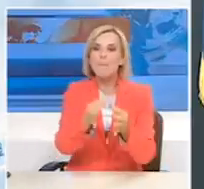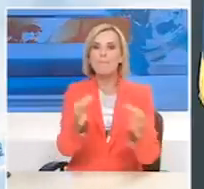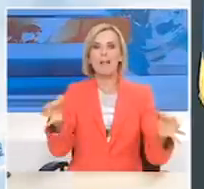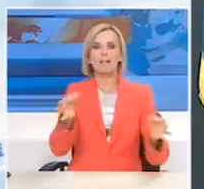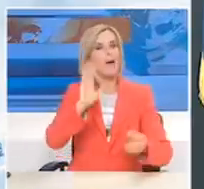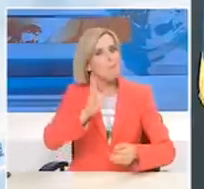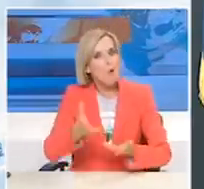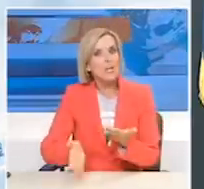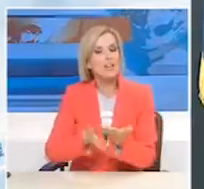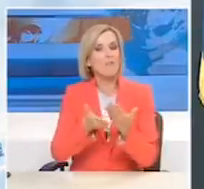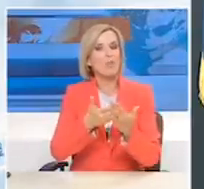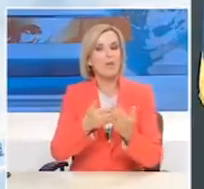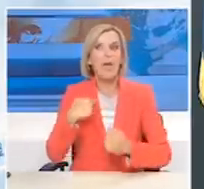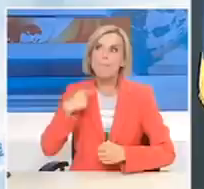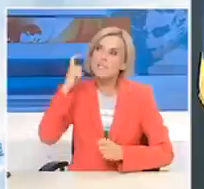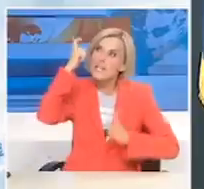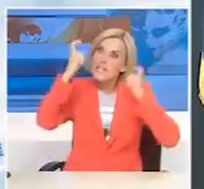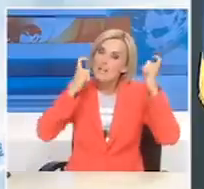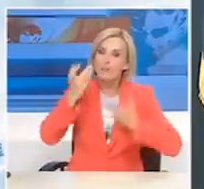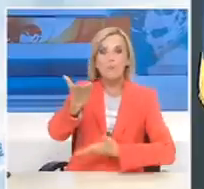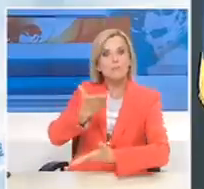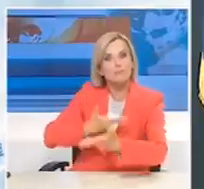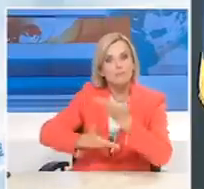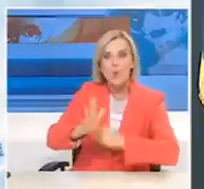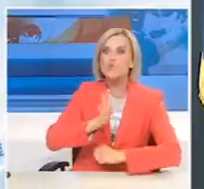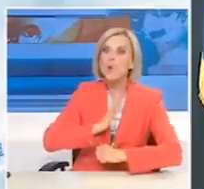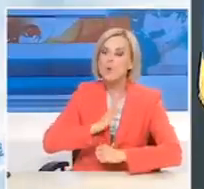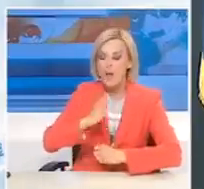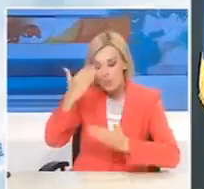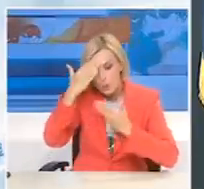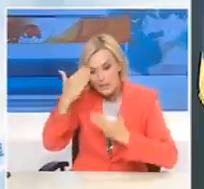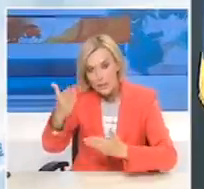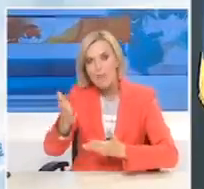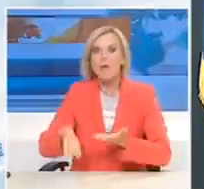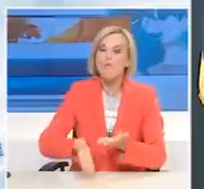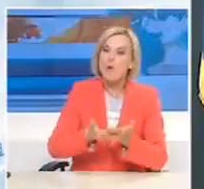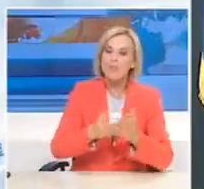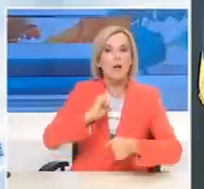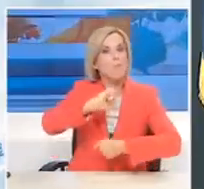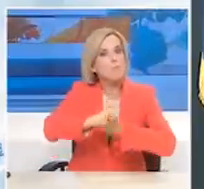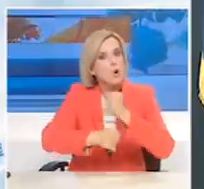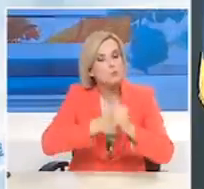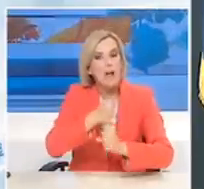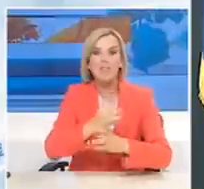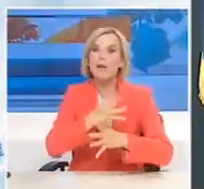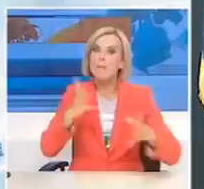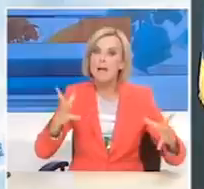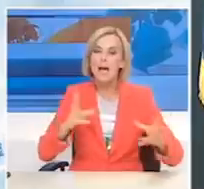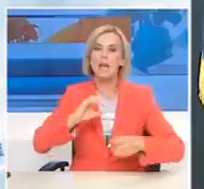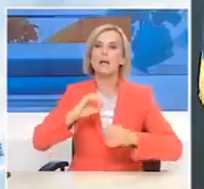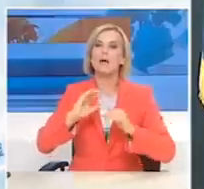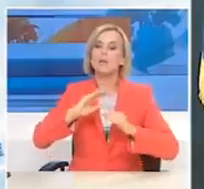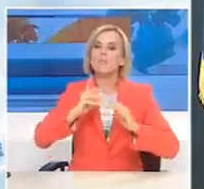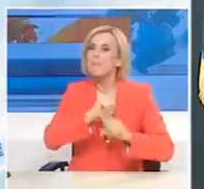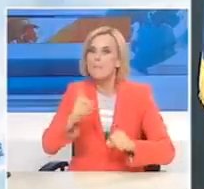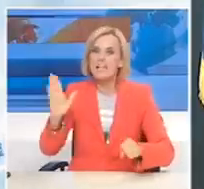πόσο ευγνώμονες πρέπει να συνεχίσουμε να είμαστε ο ένας προς τον άλλον. Γιατί συμμετείχαμε και συμμετέχουμε στην έως τώρα προσπάθεια για μια ηπιότερη και